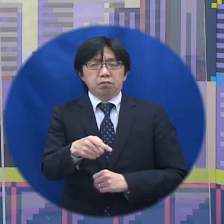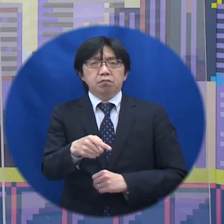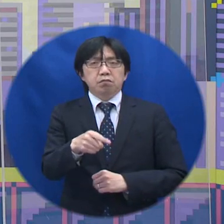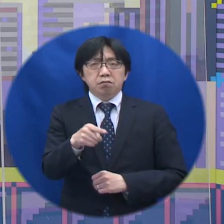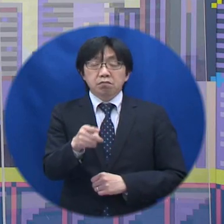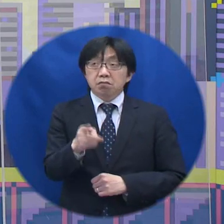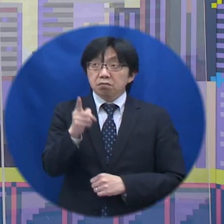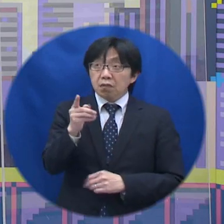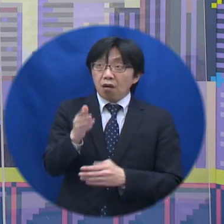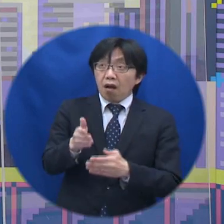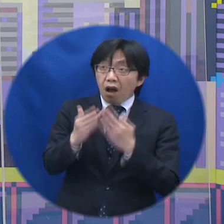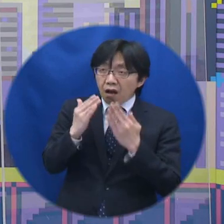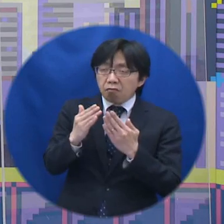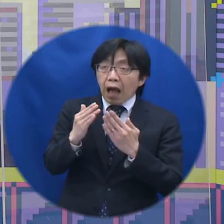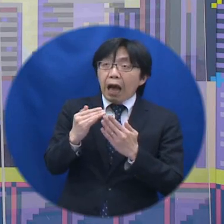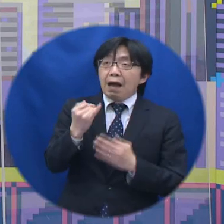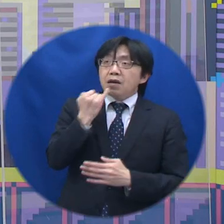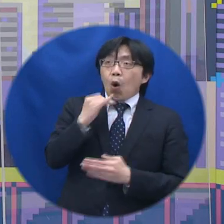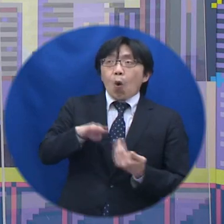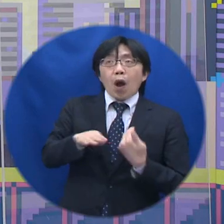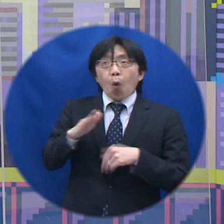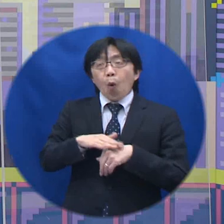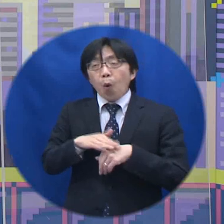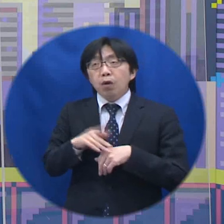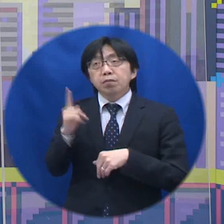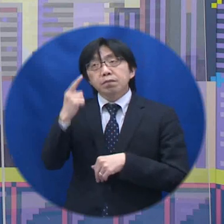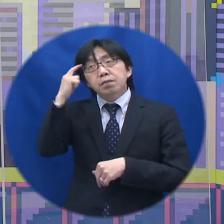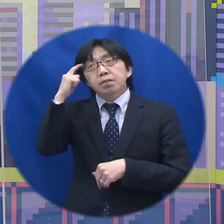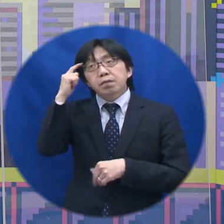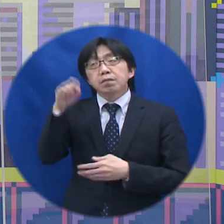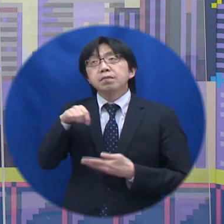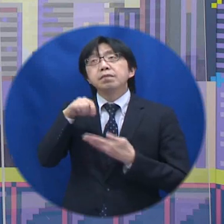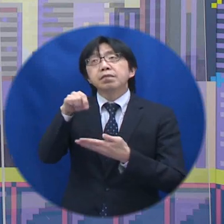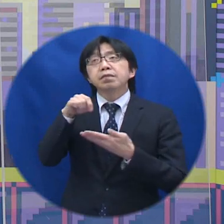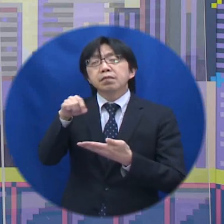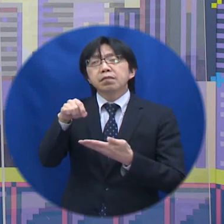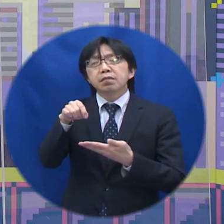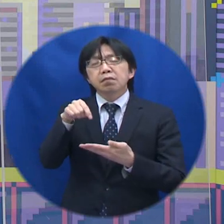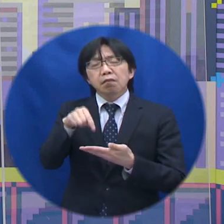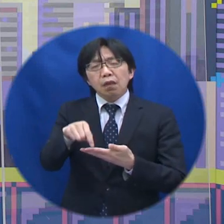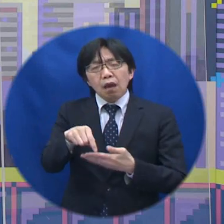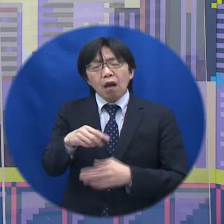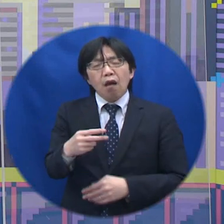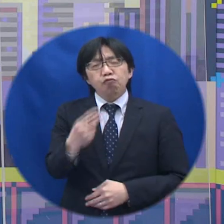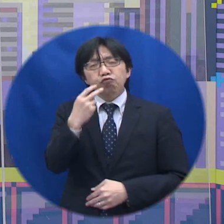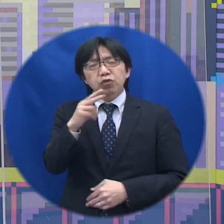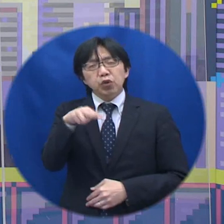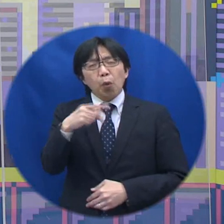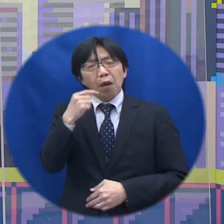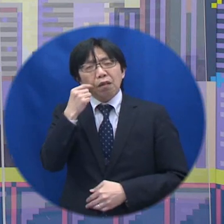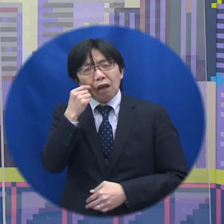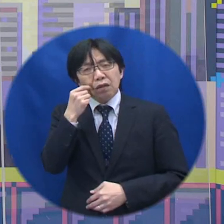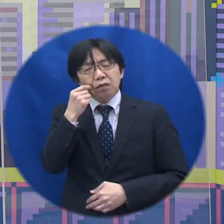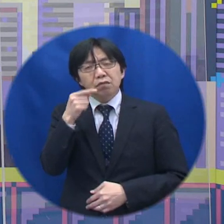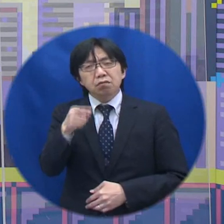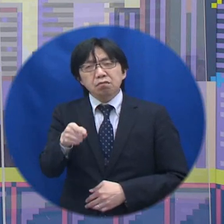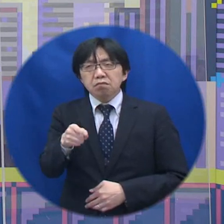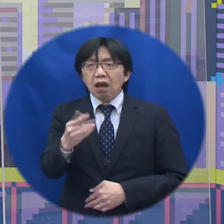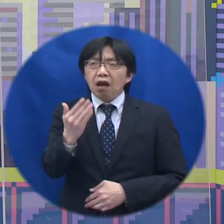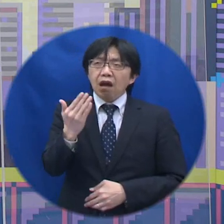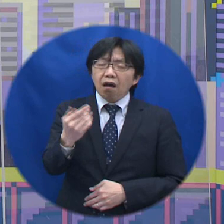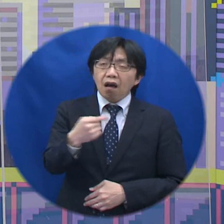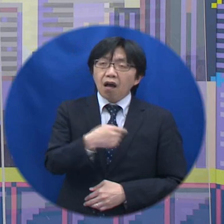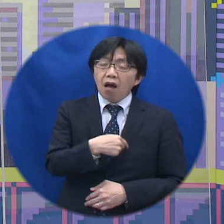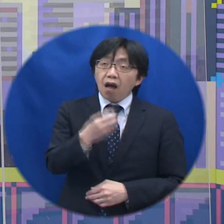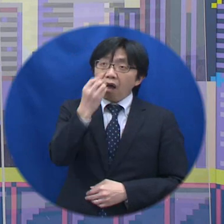にすぐに別の提案をするなど、いわゆる空気が読めない行動をしてしまった場合には、ゆ